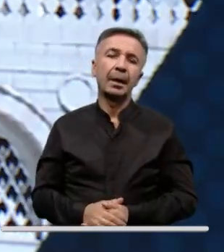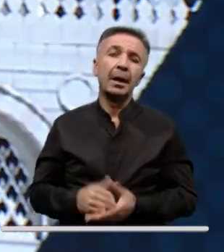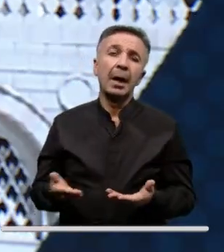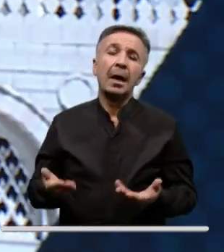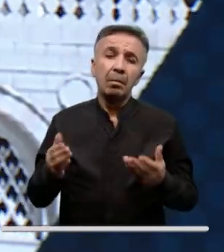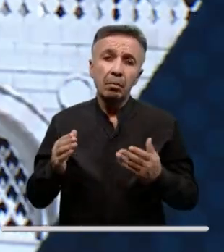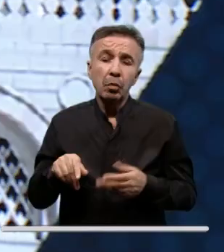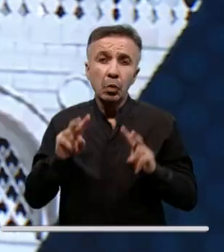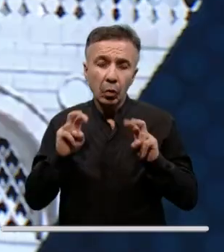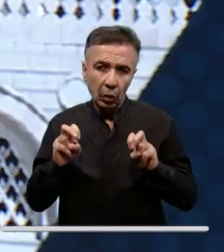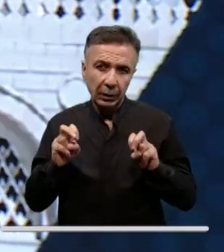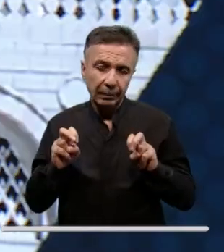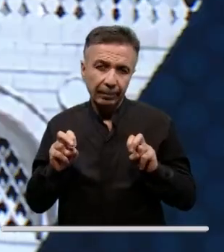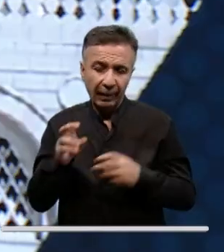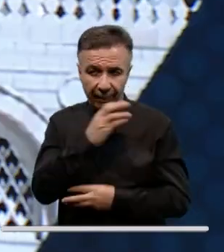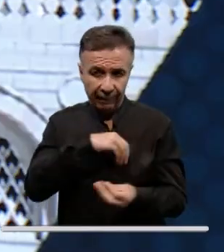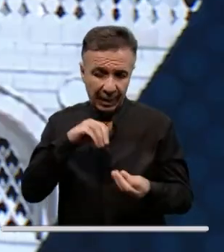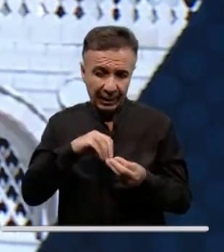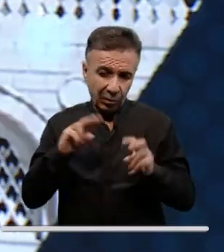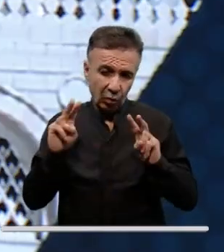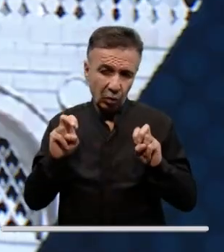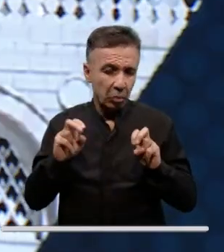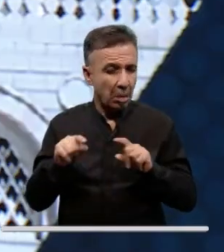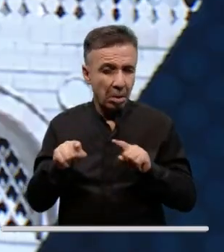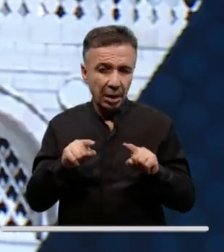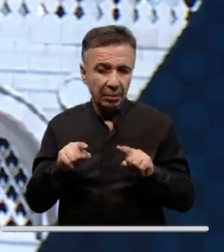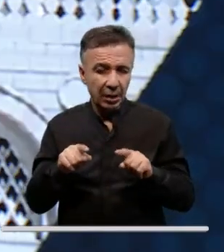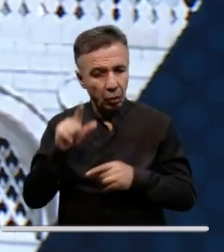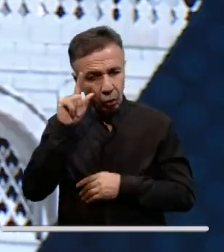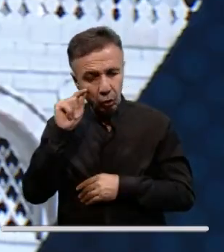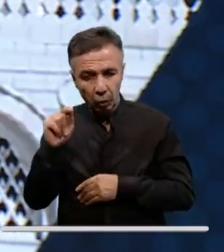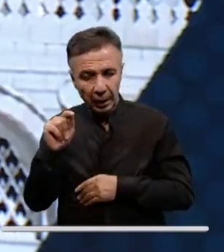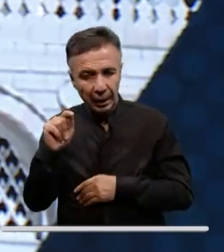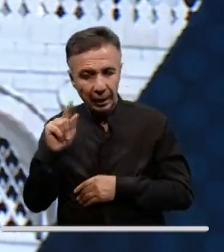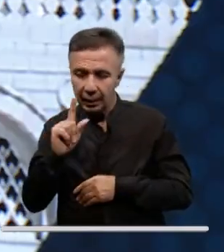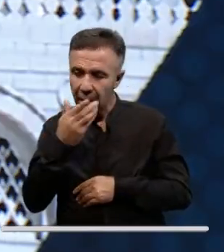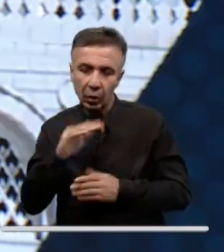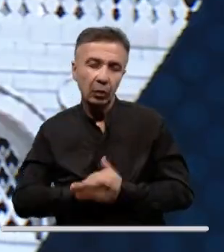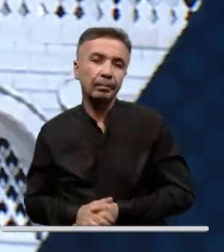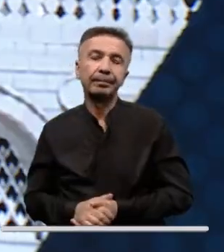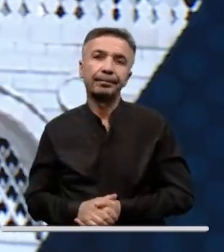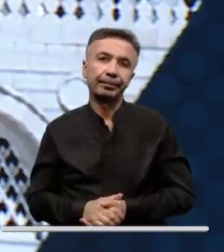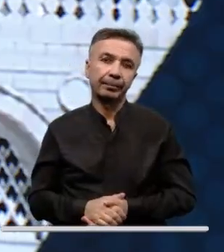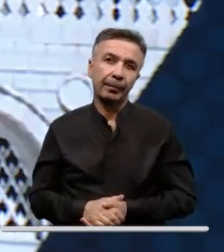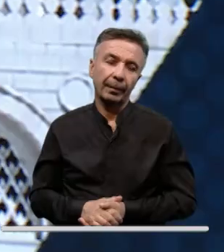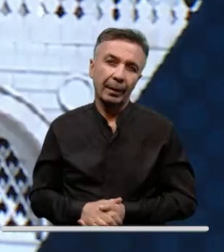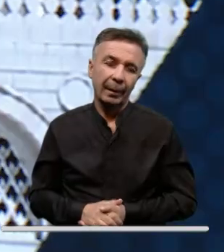konuda Eee herhangi bir şekilde tereddüt de söz konusu değildir